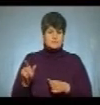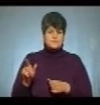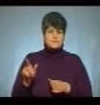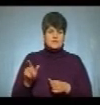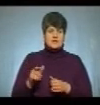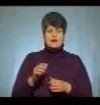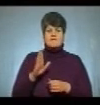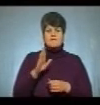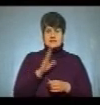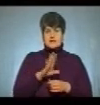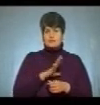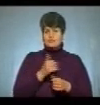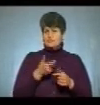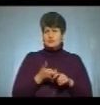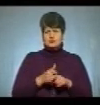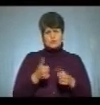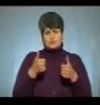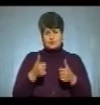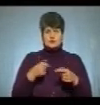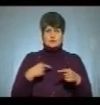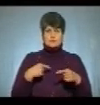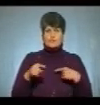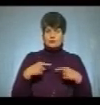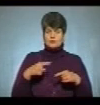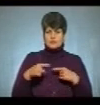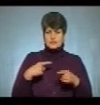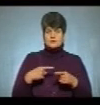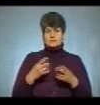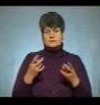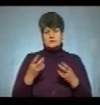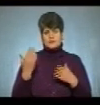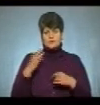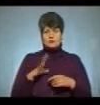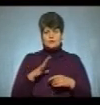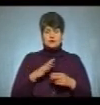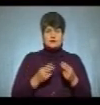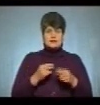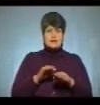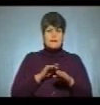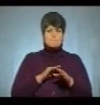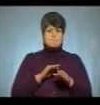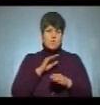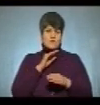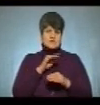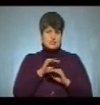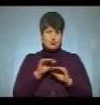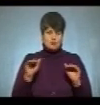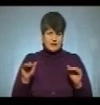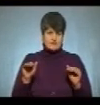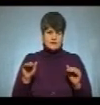був дуже хорошим футболістом. Довелось мені з ним теж пограти на професійному рівні.